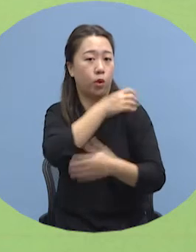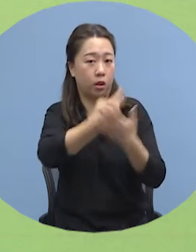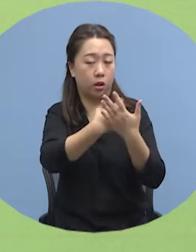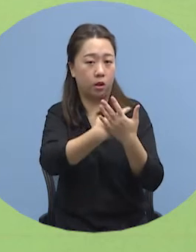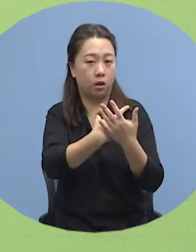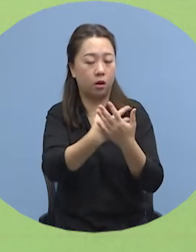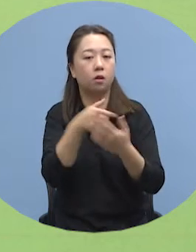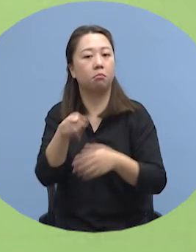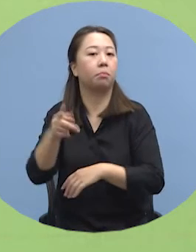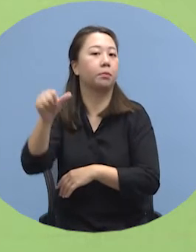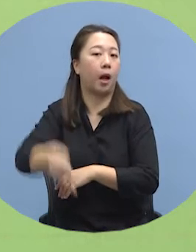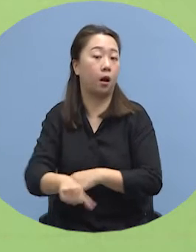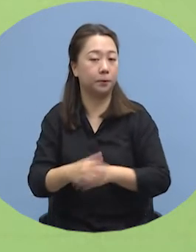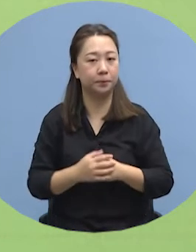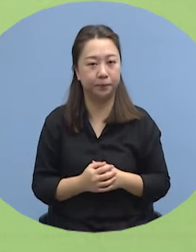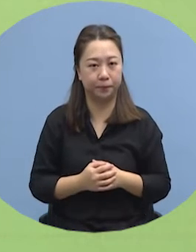失資格。